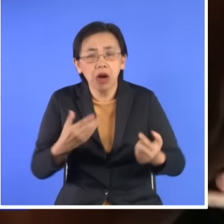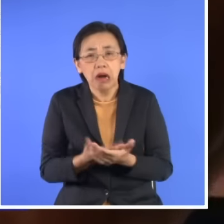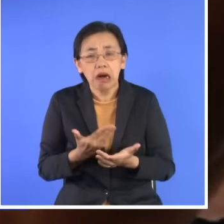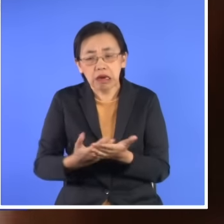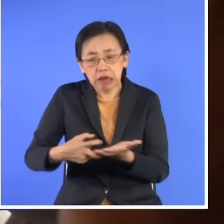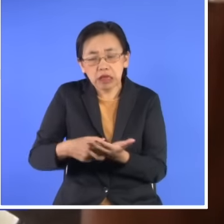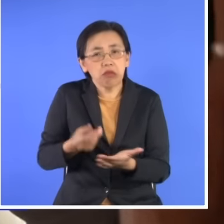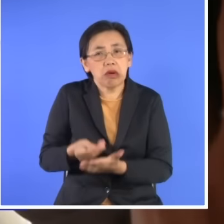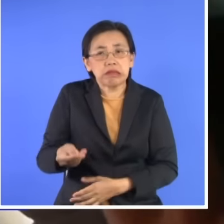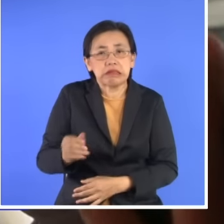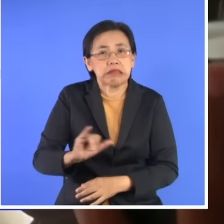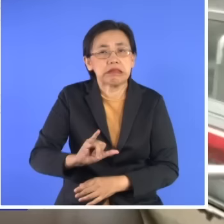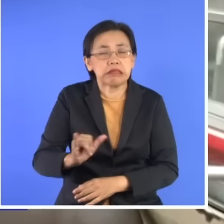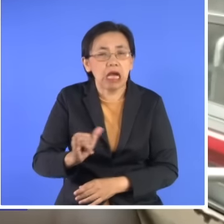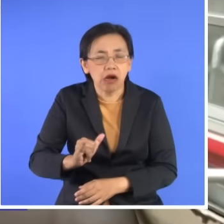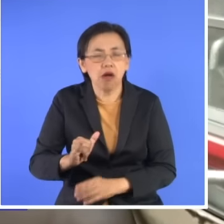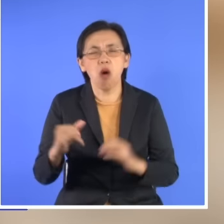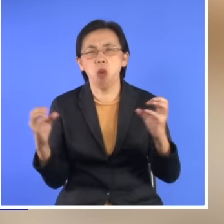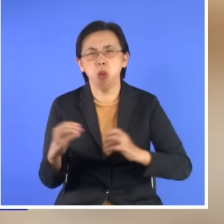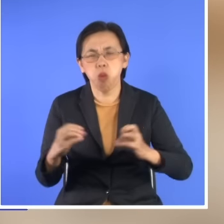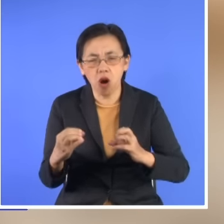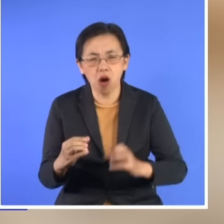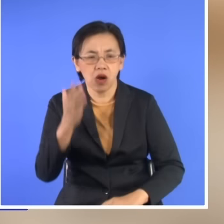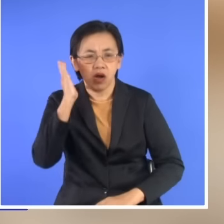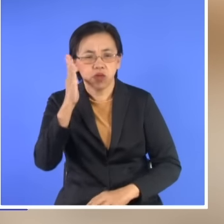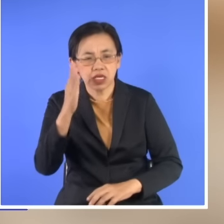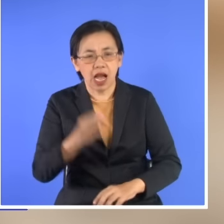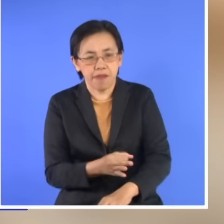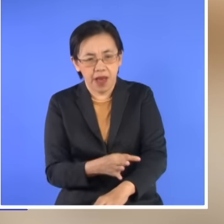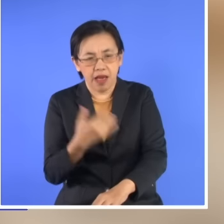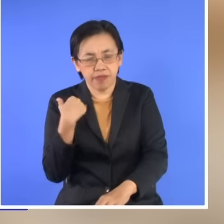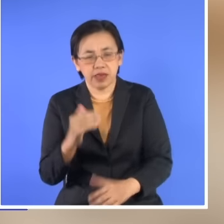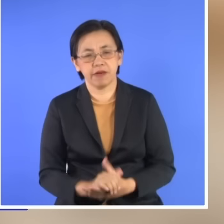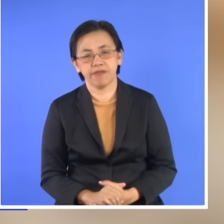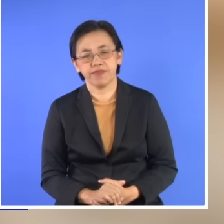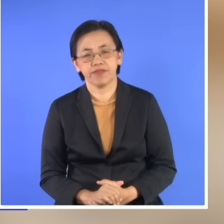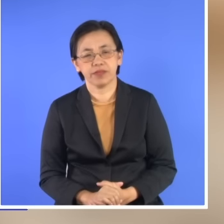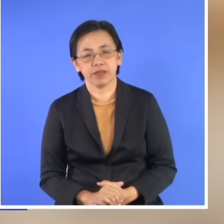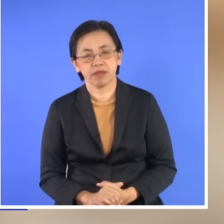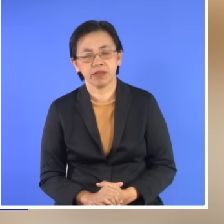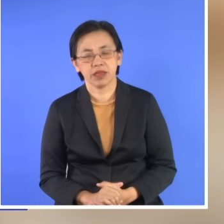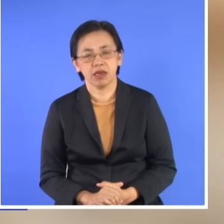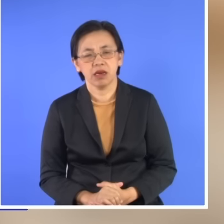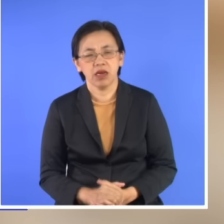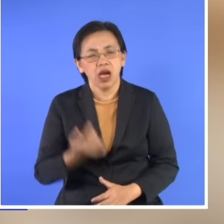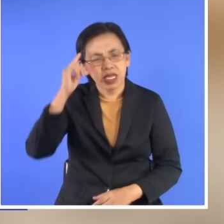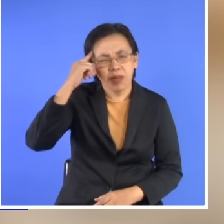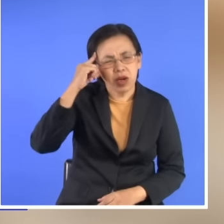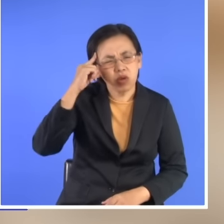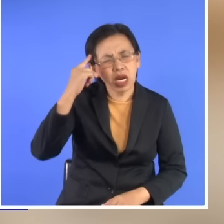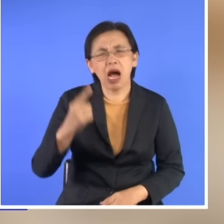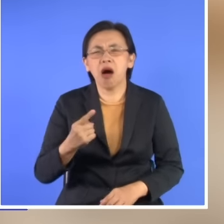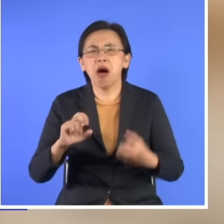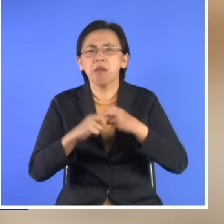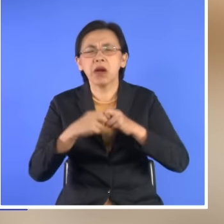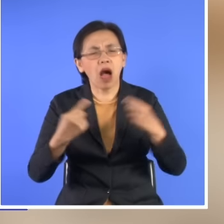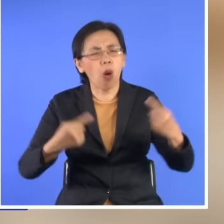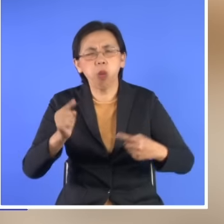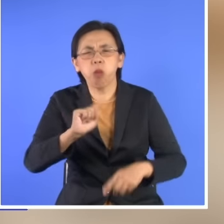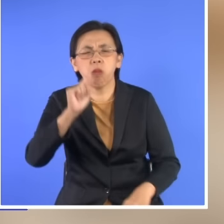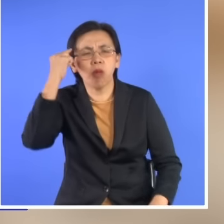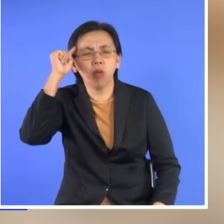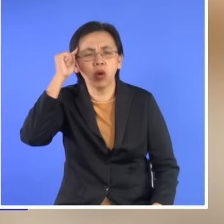สารด้วยซ้ำอ่ะคุณผู้ชมผู้ชายเนี่ยมีบาดแผลที่แขนนะคือก็ไม่รู้เหมือนกันว่าไปทำร้ายอะไรกันมาแต่ไหน